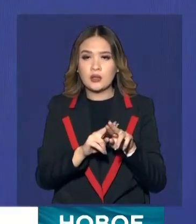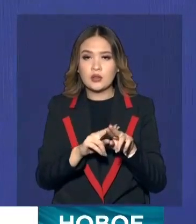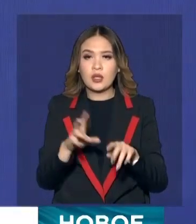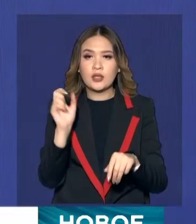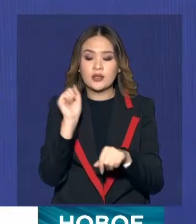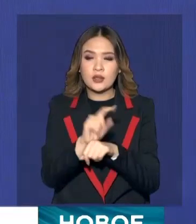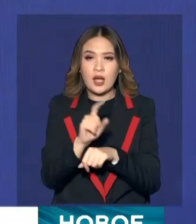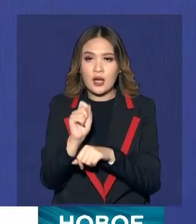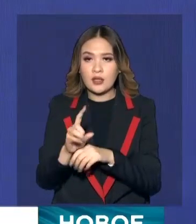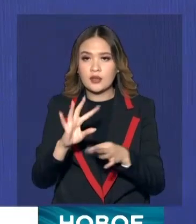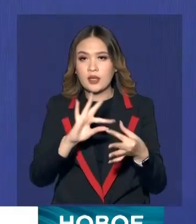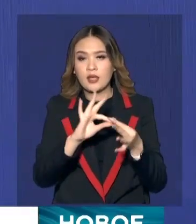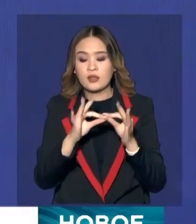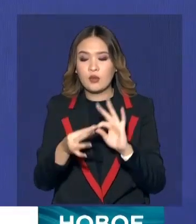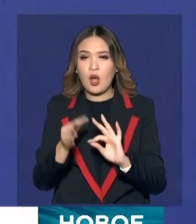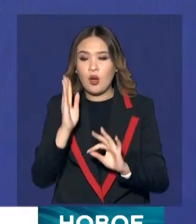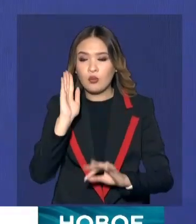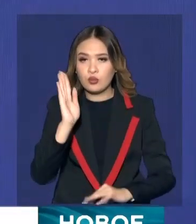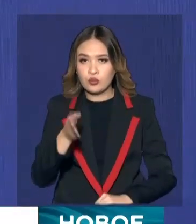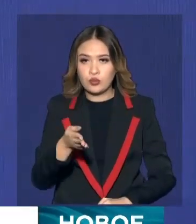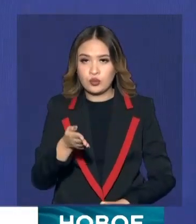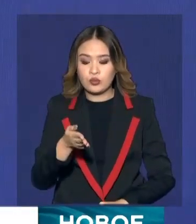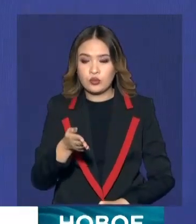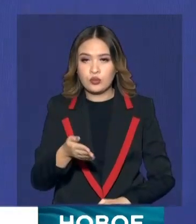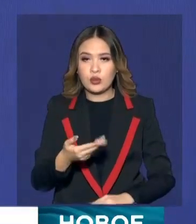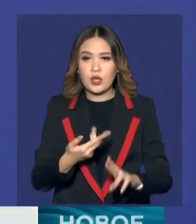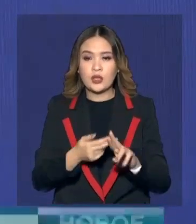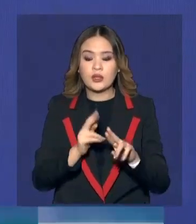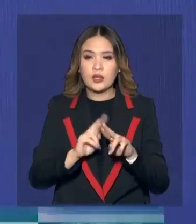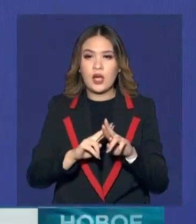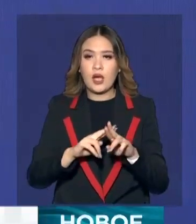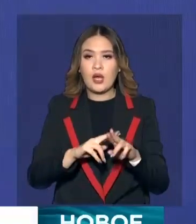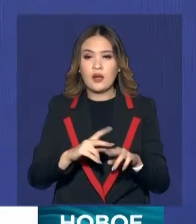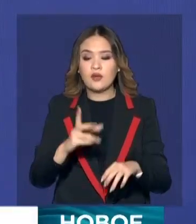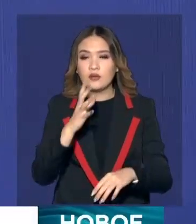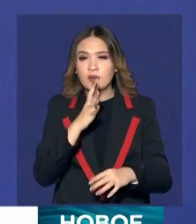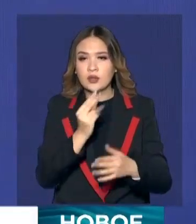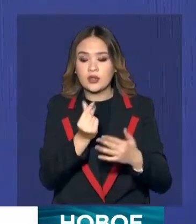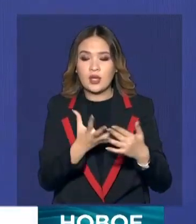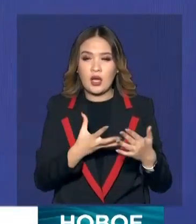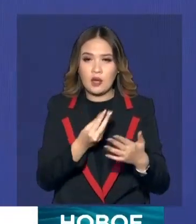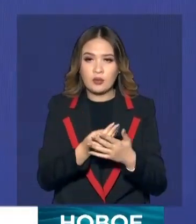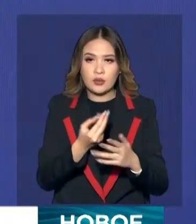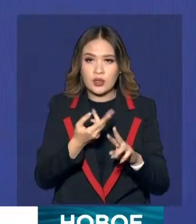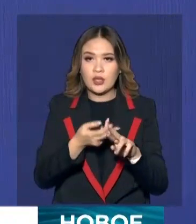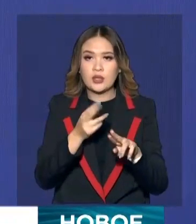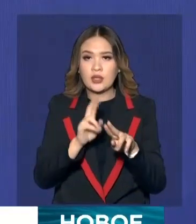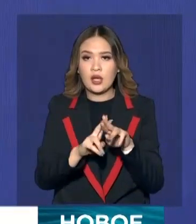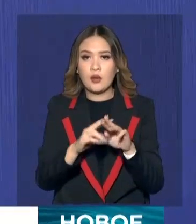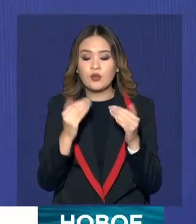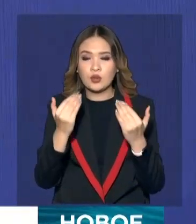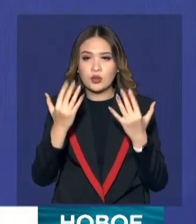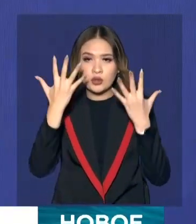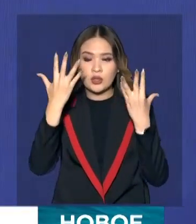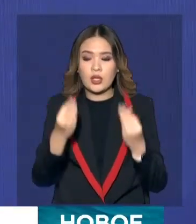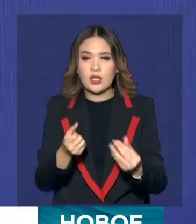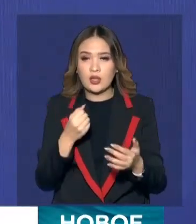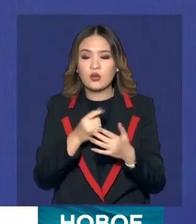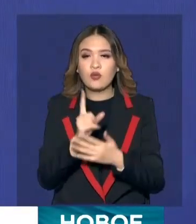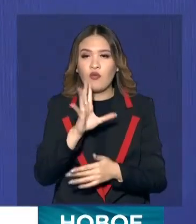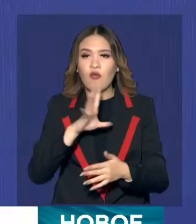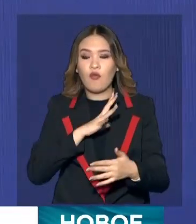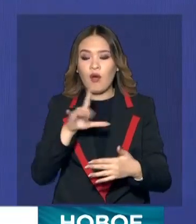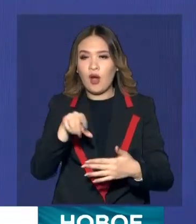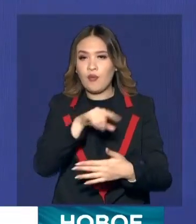госзаказ будет распределяться, так и частным дошкольным организациям тоже. Просто на сегодняшний день стоит